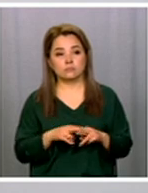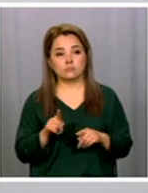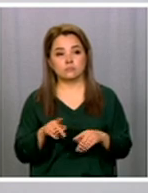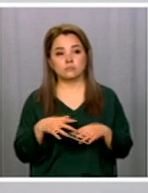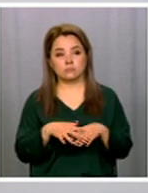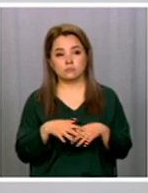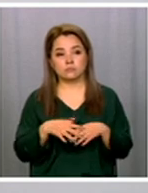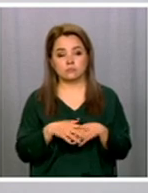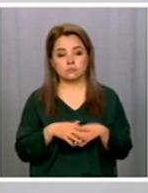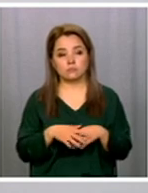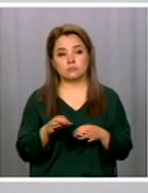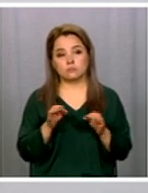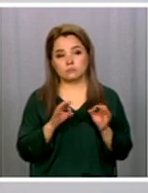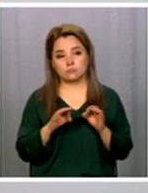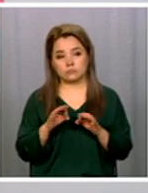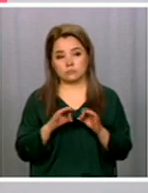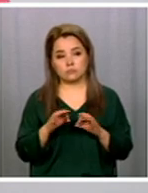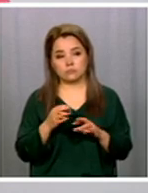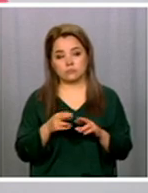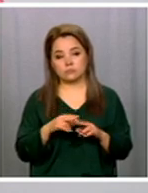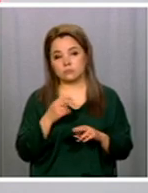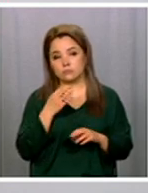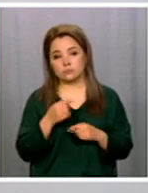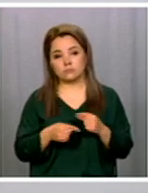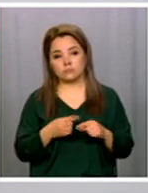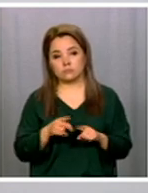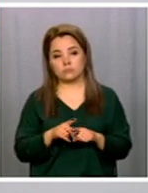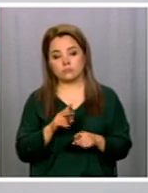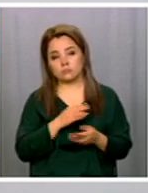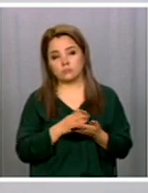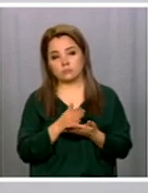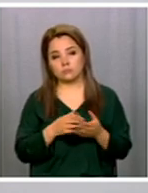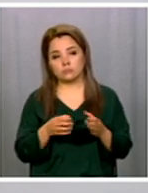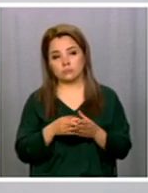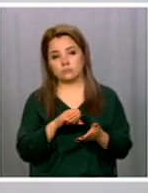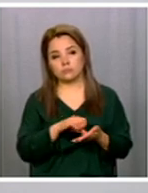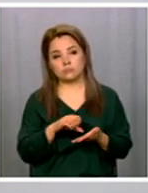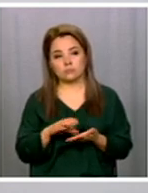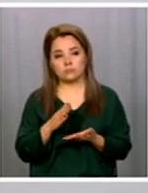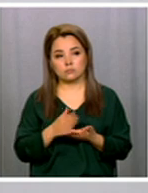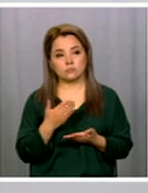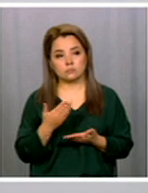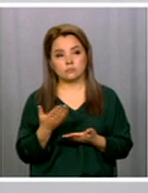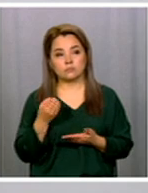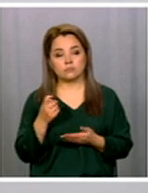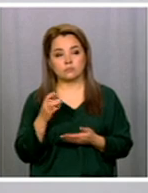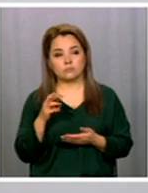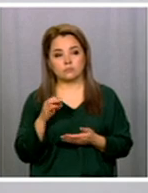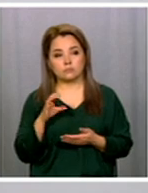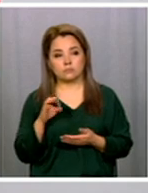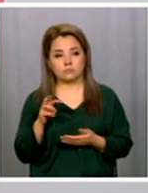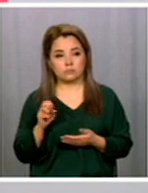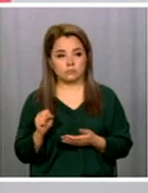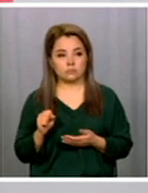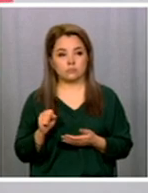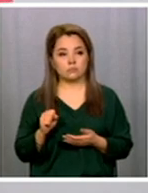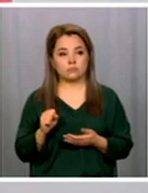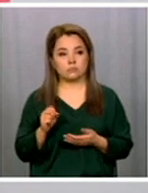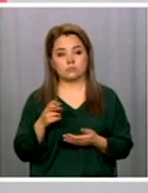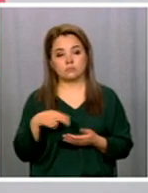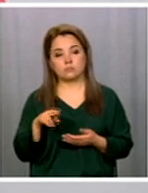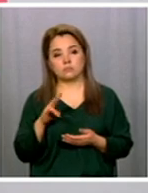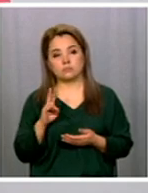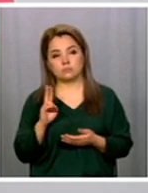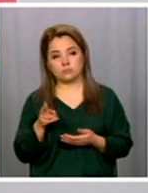жасушада ядро, яғни тұқым қуалау қызметін не қатысатын және хромосома.